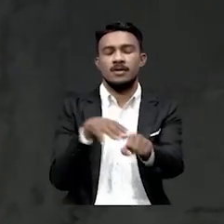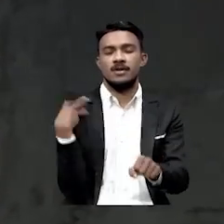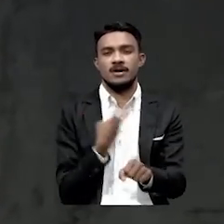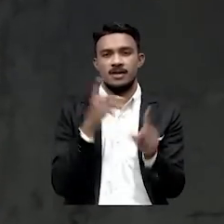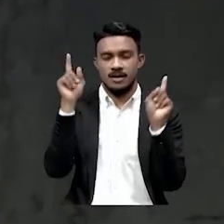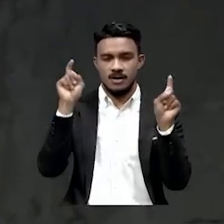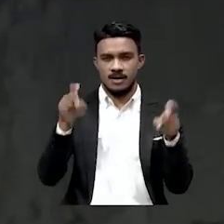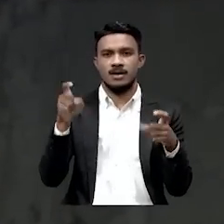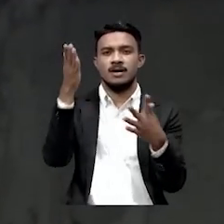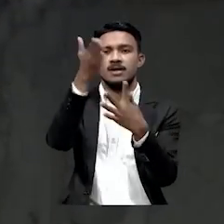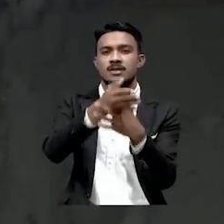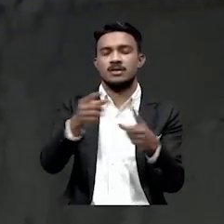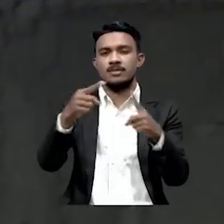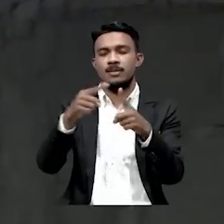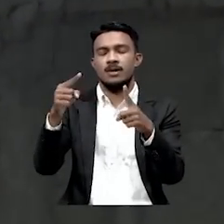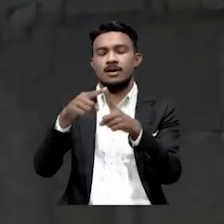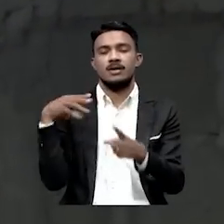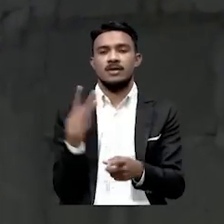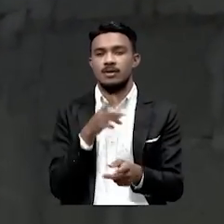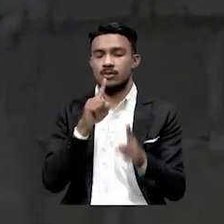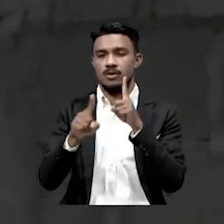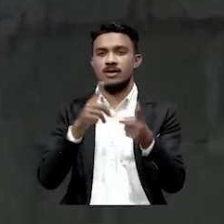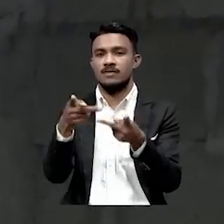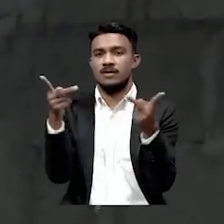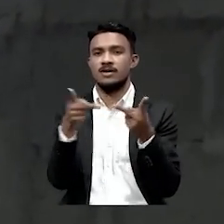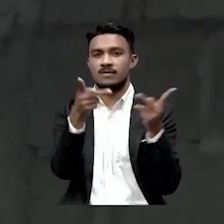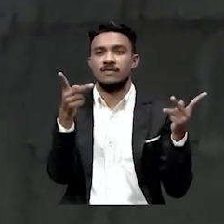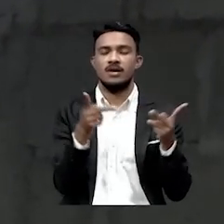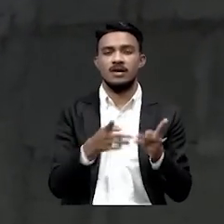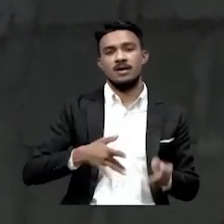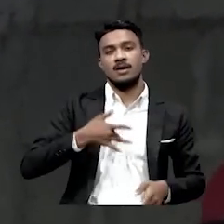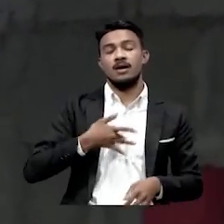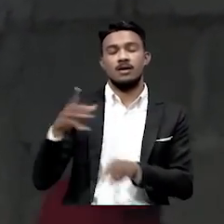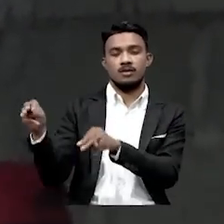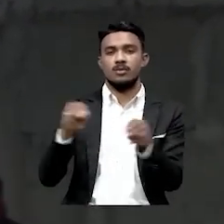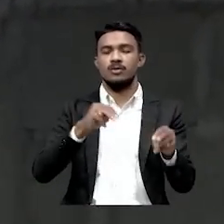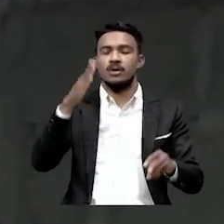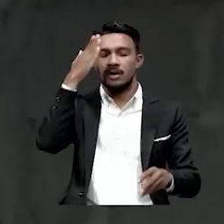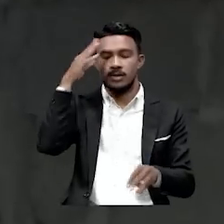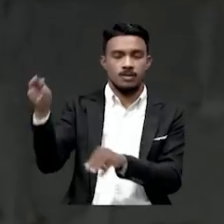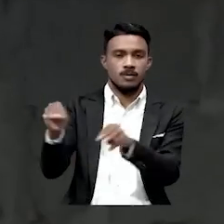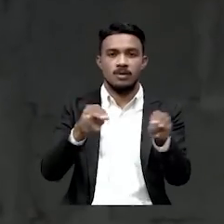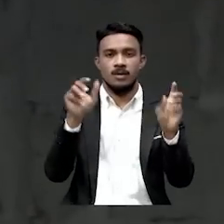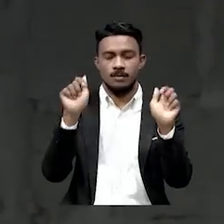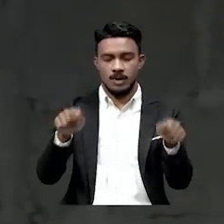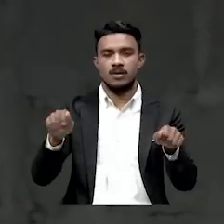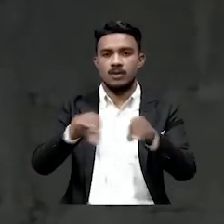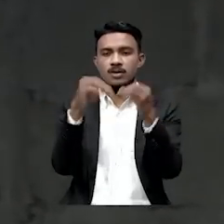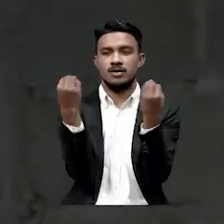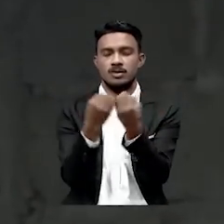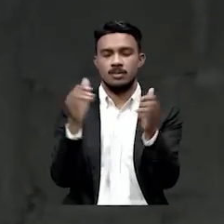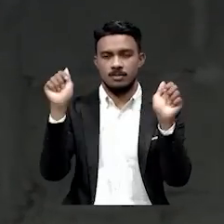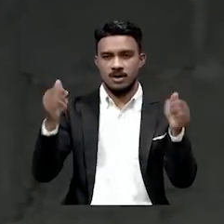aviso ba malo ha kulia fatu fati comportamento muda hanoi muda para organizasaun ne bele